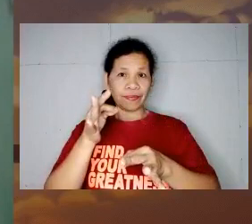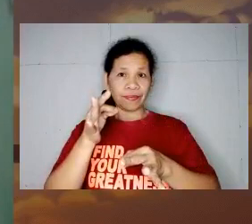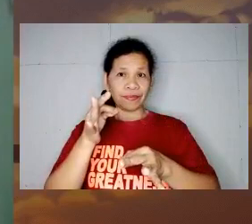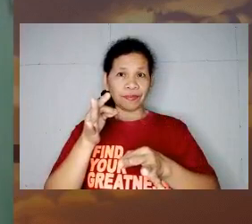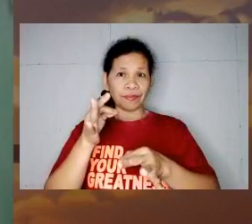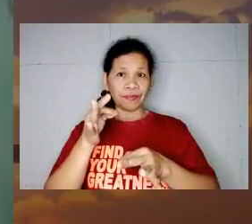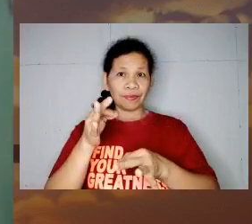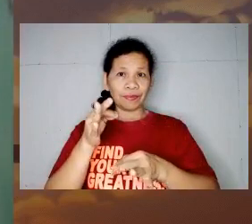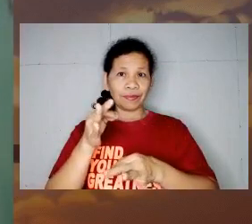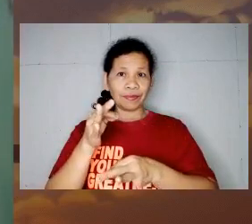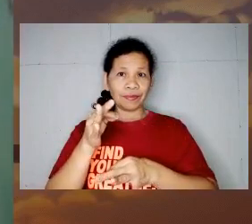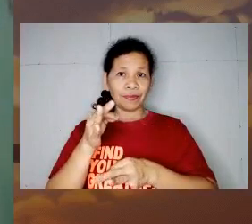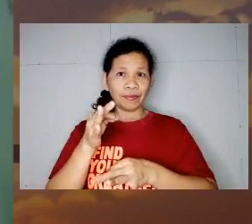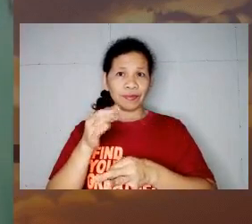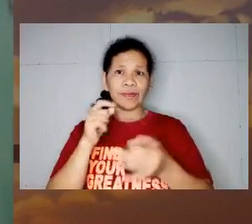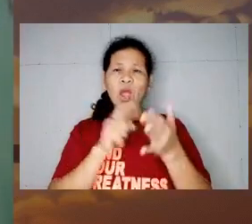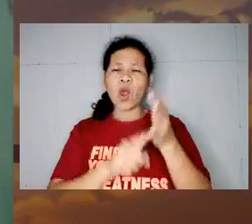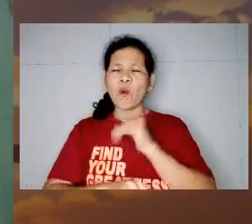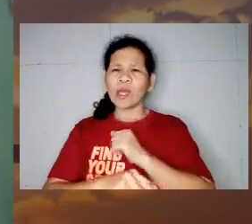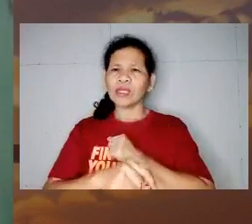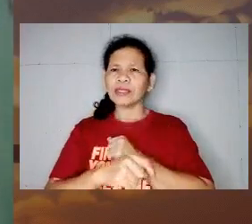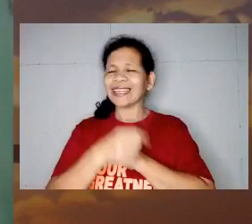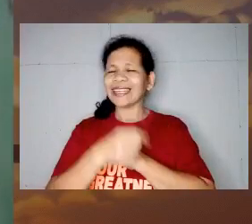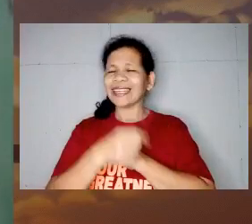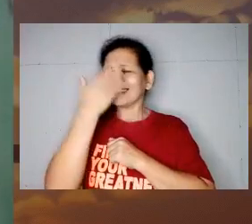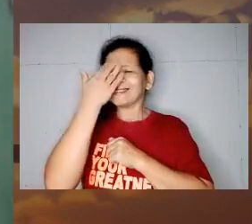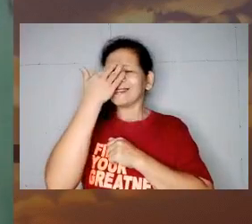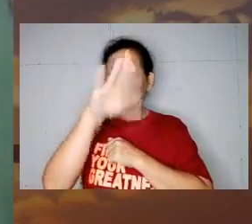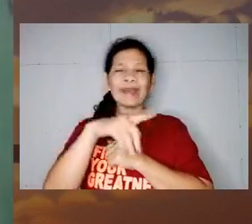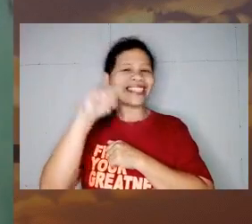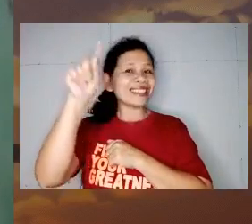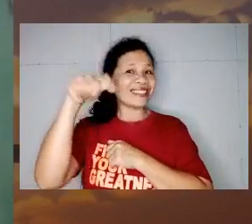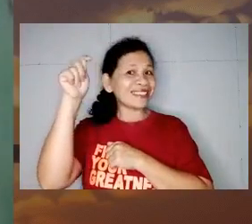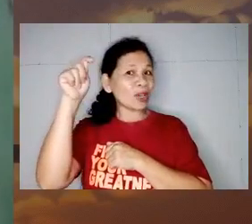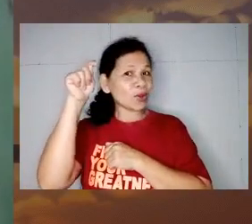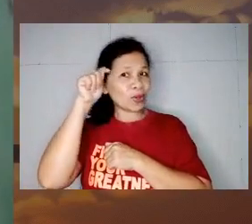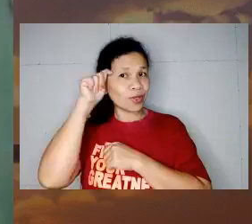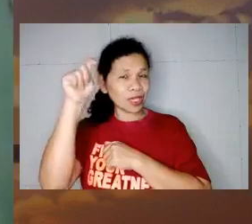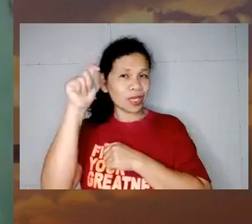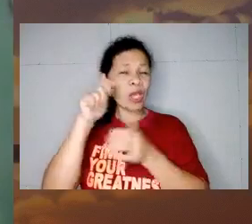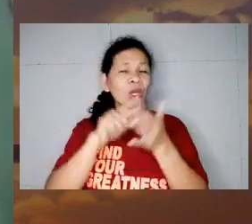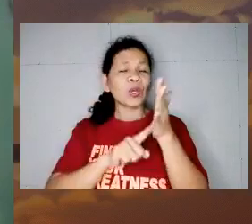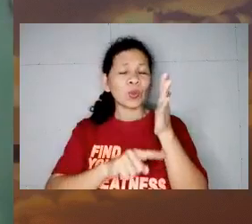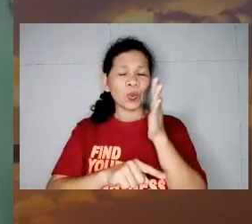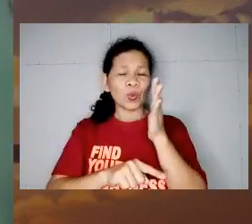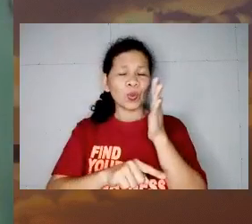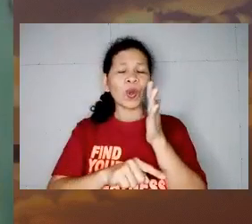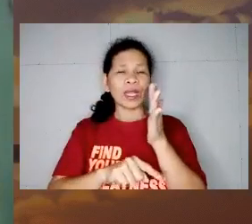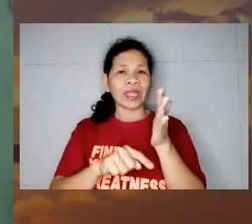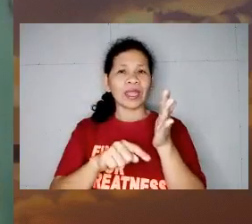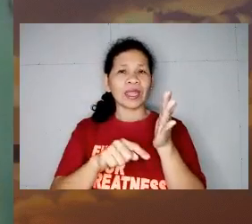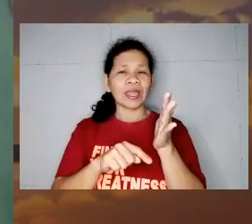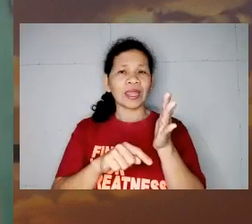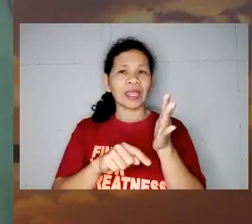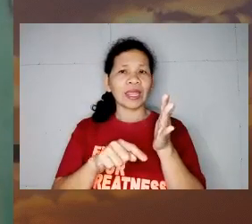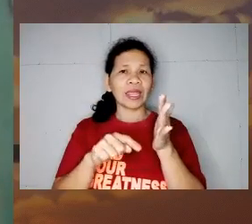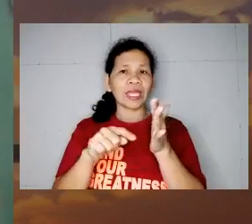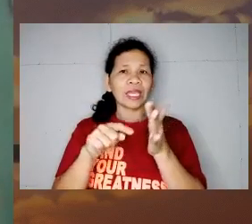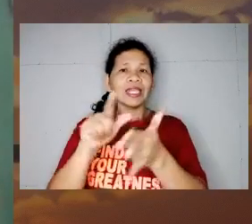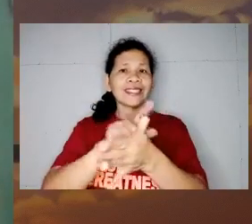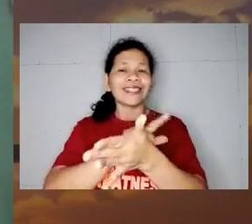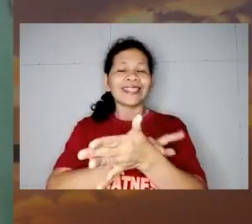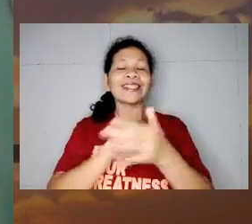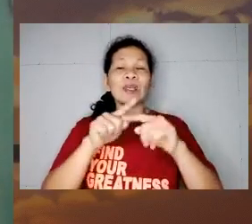nakakaintindi kung ano yung theology. Okay? Ano yung mga aral na meron. Ngunit,